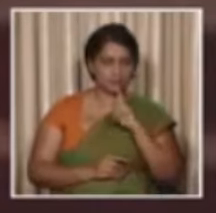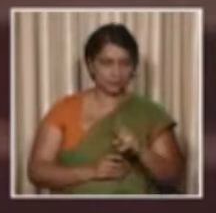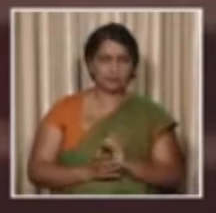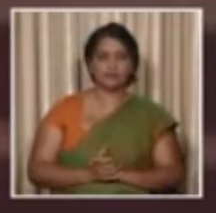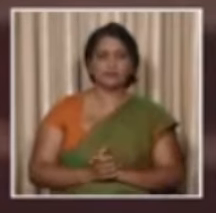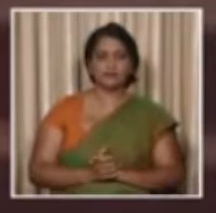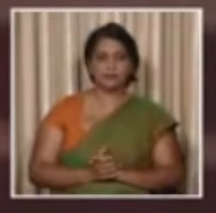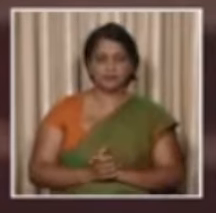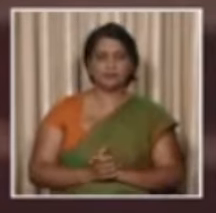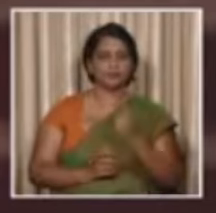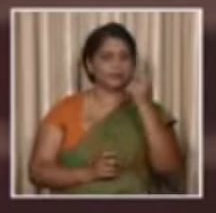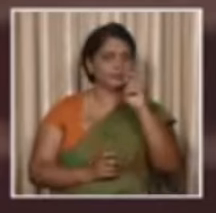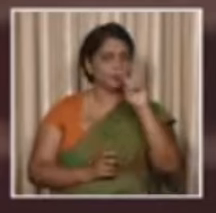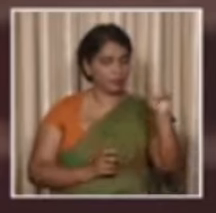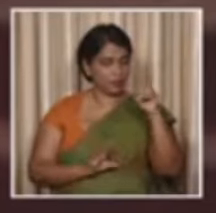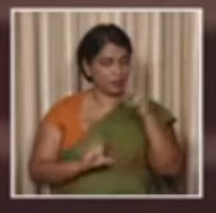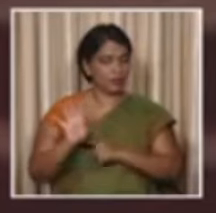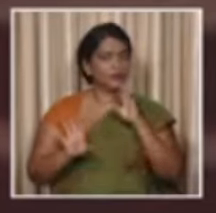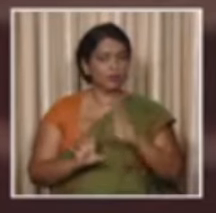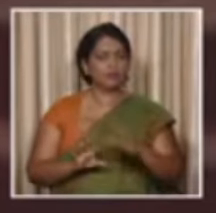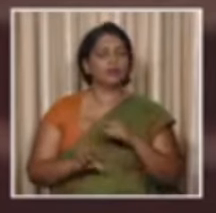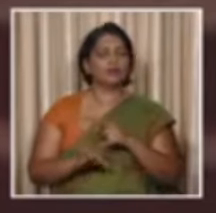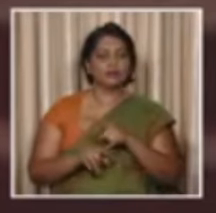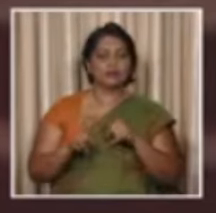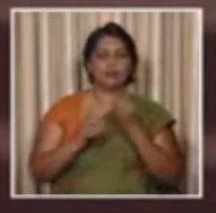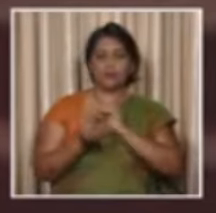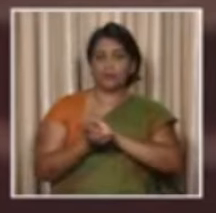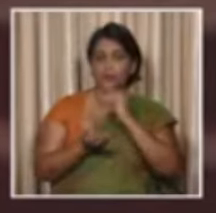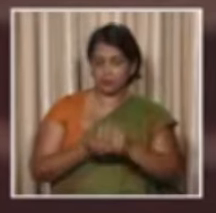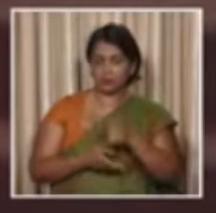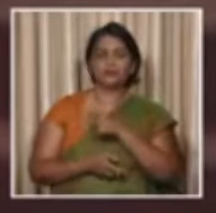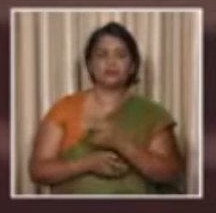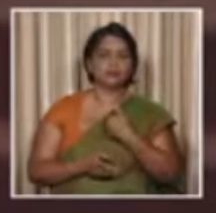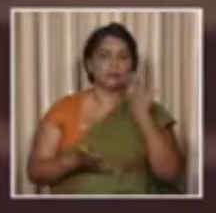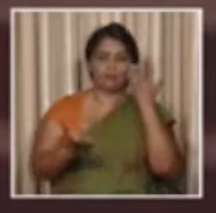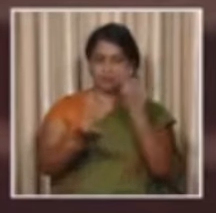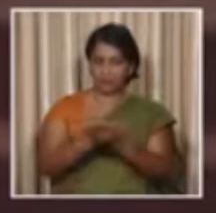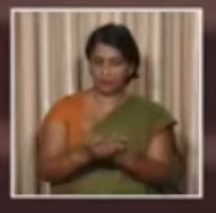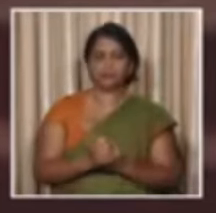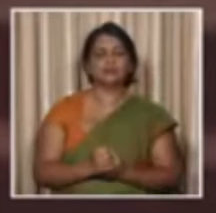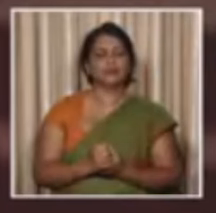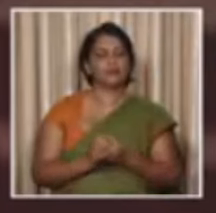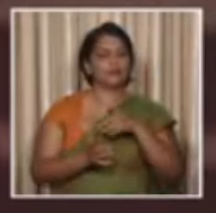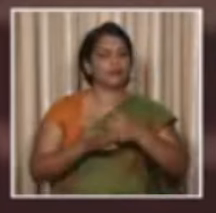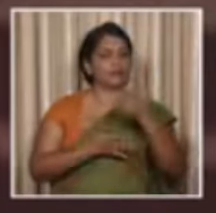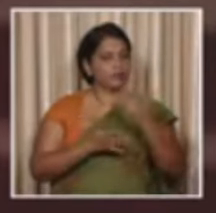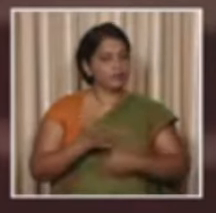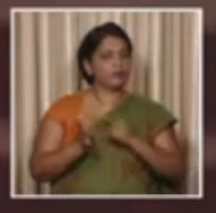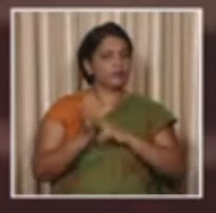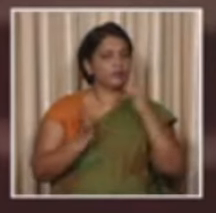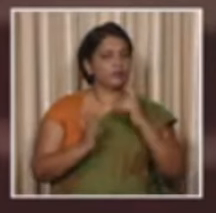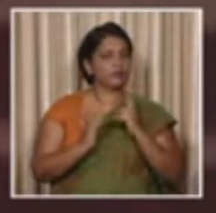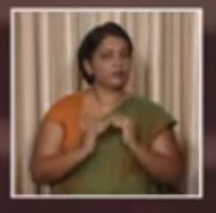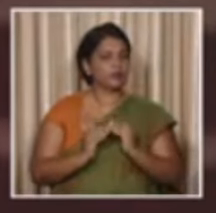කරමි 2022 වර්ෂයේ සඳහා තුරු සවිය අරමුදලේ වාර්ෂික වාර්තාව මම ඉදිරිපත් කරමි මෙම වාර්තාව ජාතික